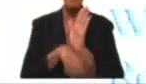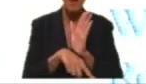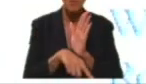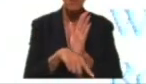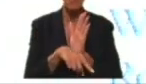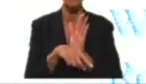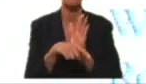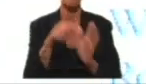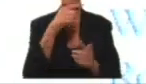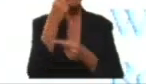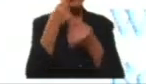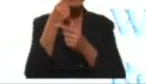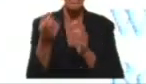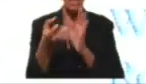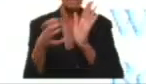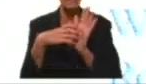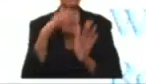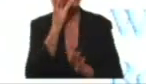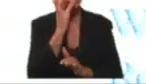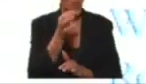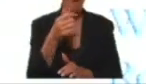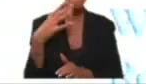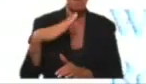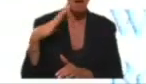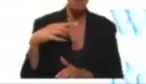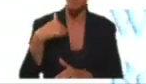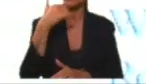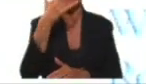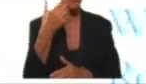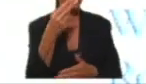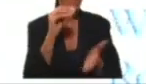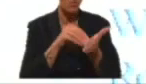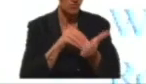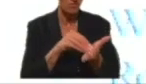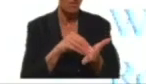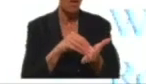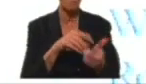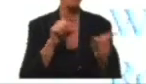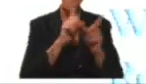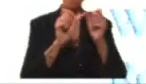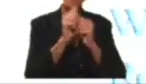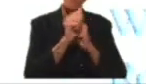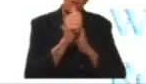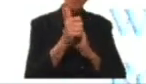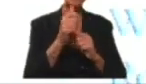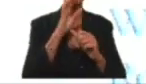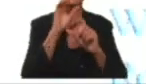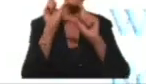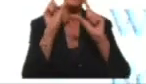przykład stwierdzili, że jakaś aplikacja jest na tyle dobra, że oni nie muszą dzwonić. Tak to z kolei spowodowało też, że trochę się obniżyły